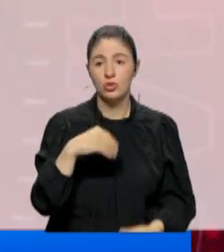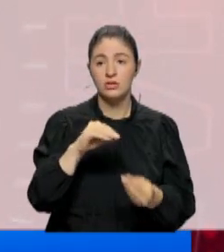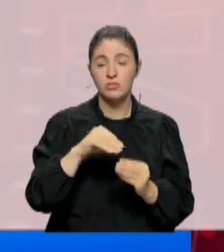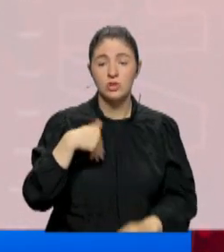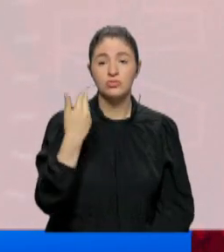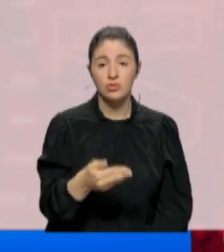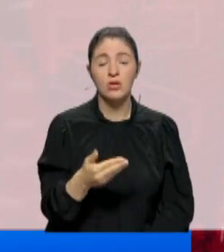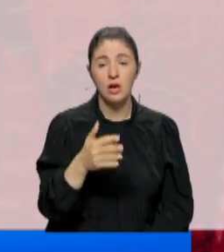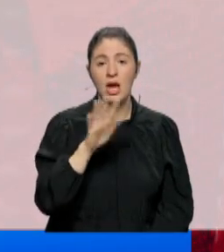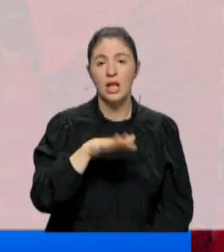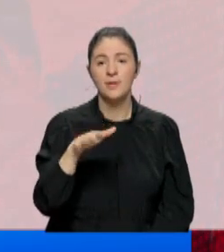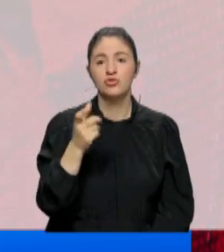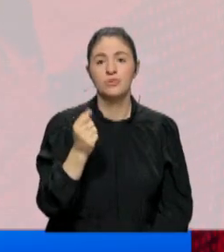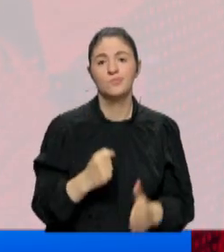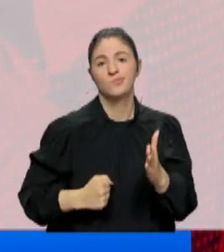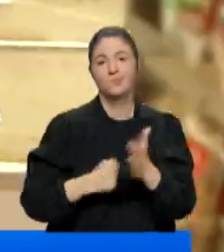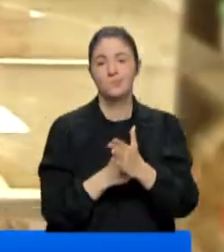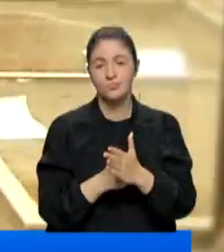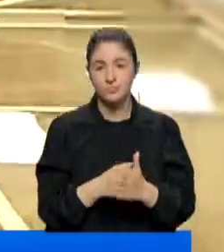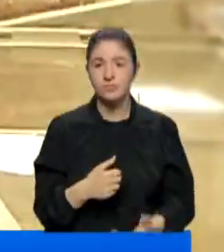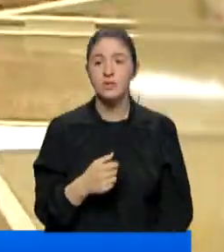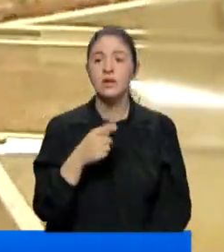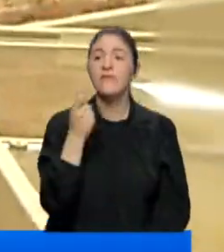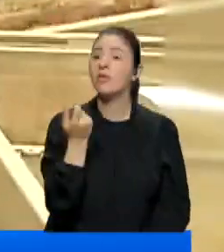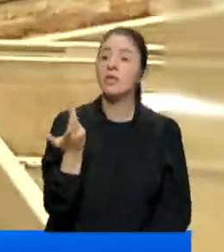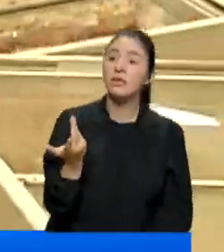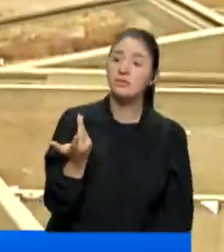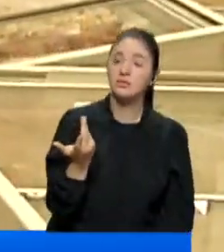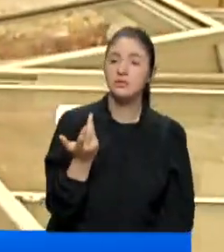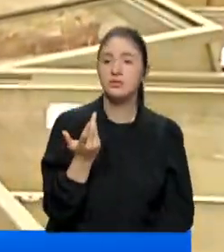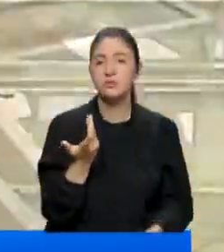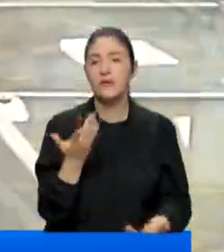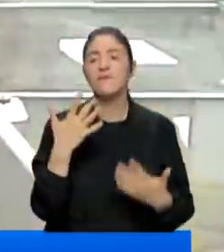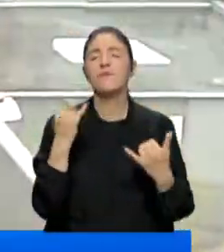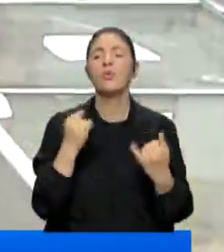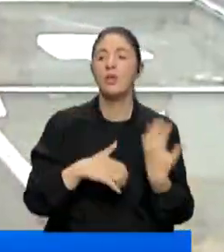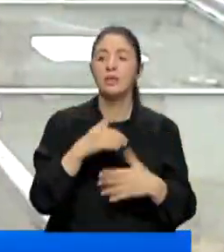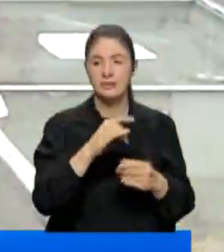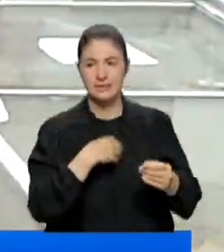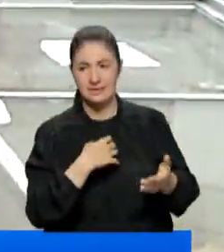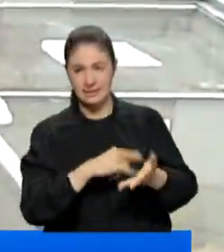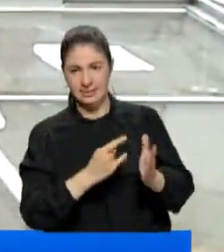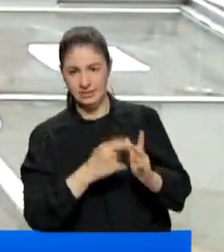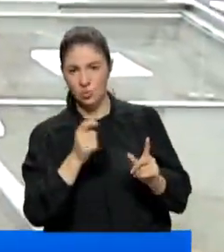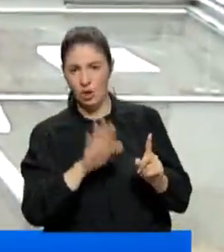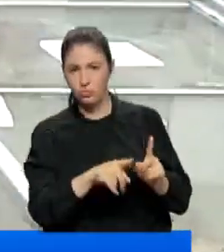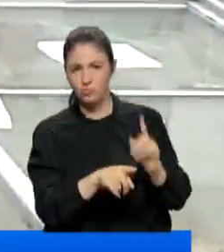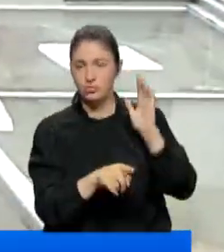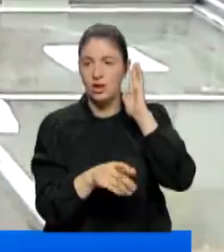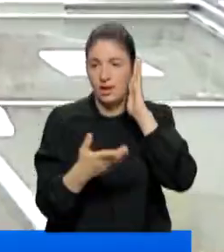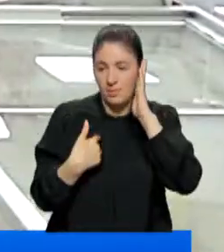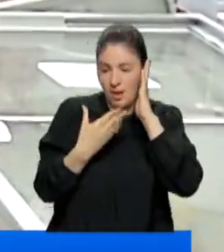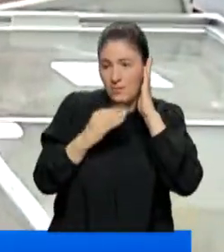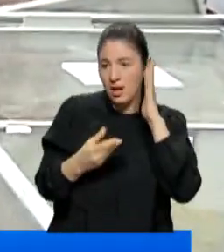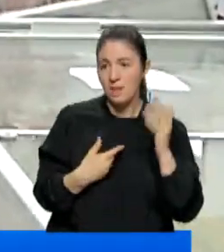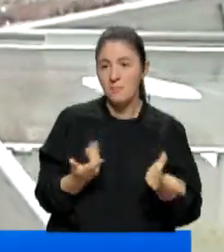zamdan sonra 55 liraya dayandı. Fiyatlar nasıl? Felaket. Siz kısmak zorunda kalıyor musunuz?